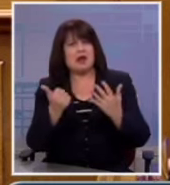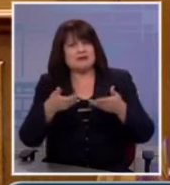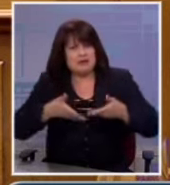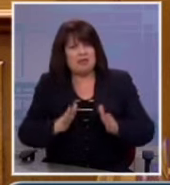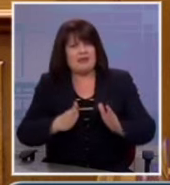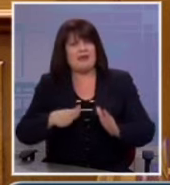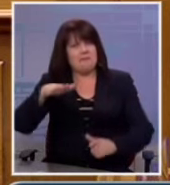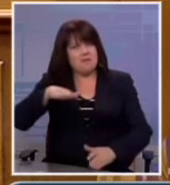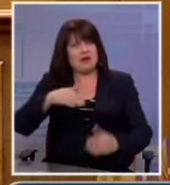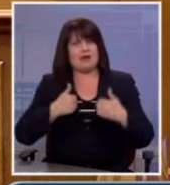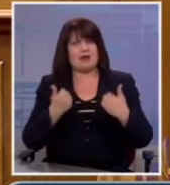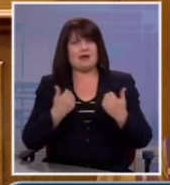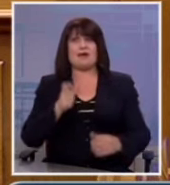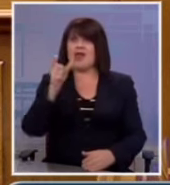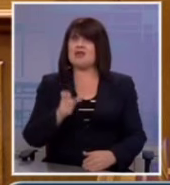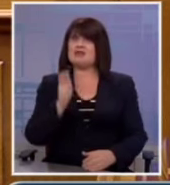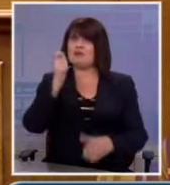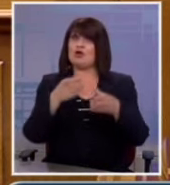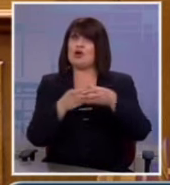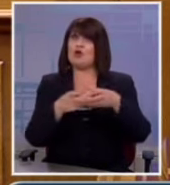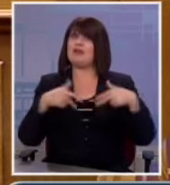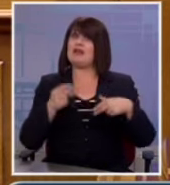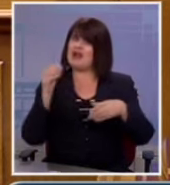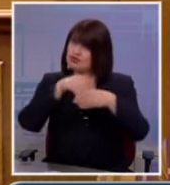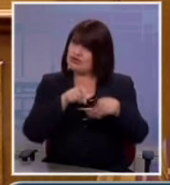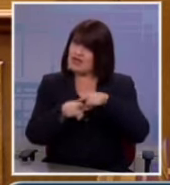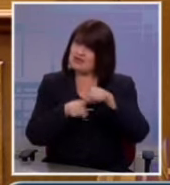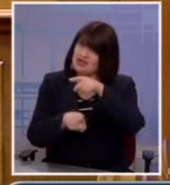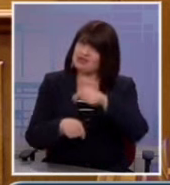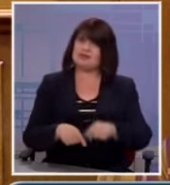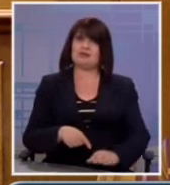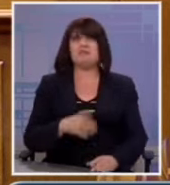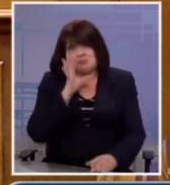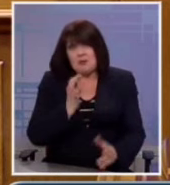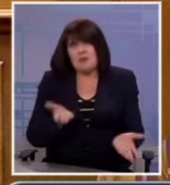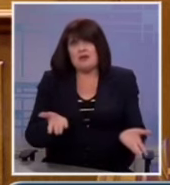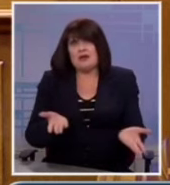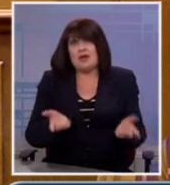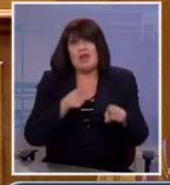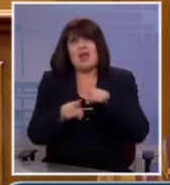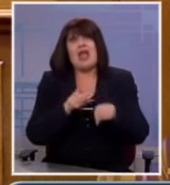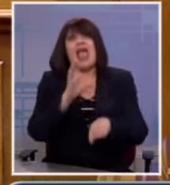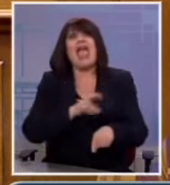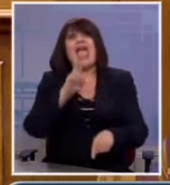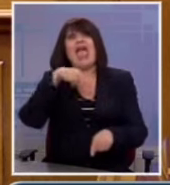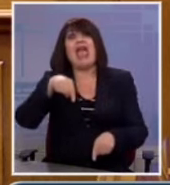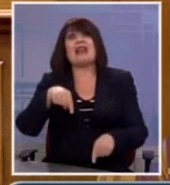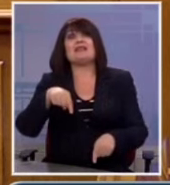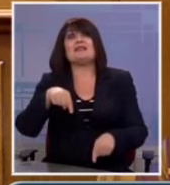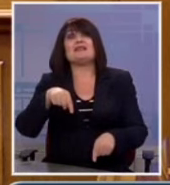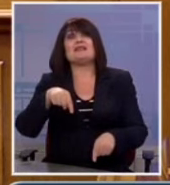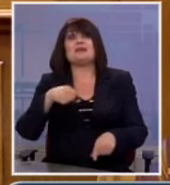Και με κόμματα είχατε σχέση, κύριε Θεοδωράκη, και με το κράτος. Έτσι είναι. Είχατε και με την ΕΡΤ, της οποίας